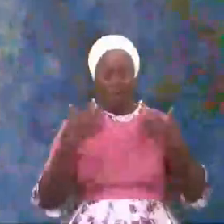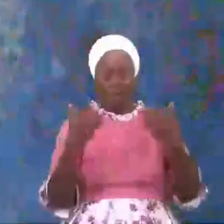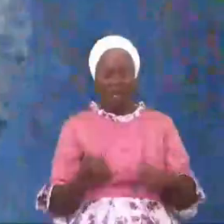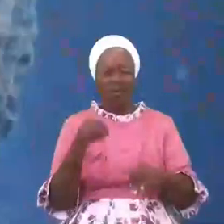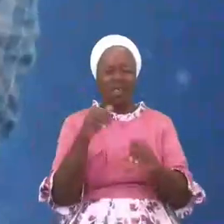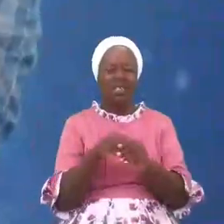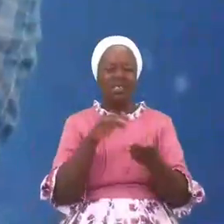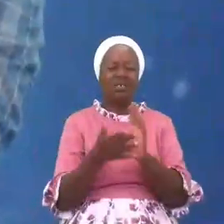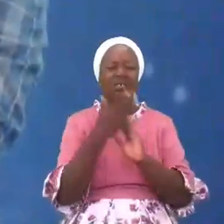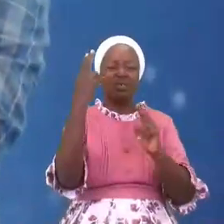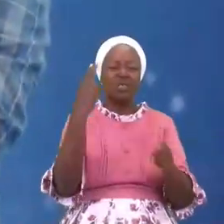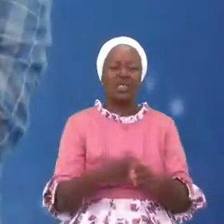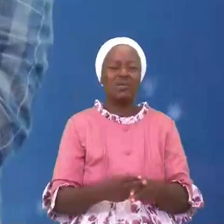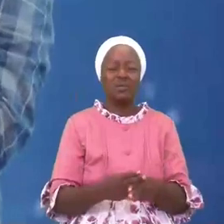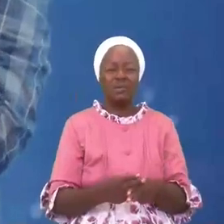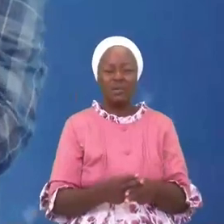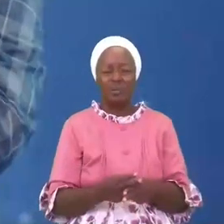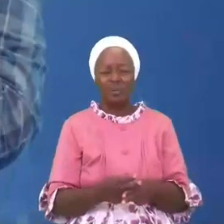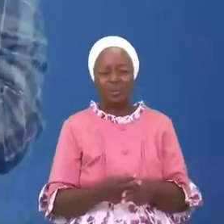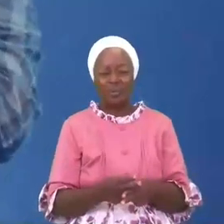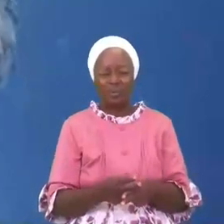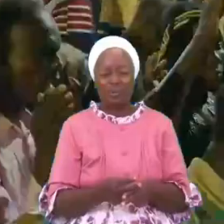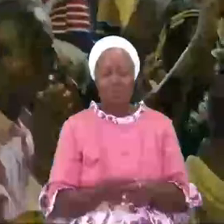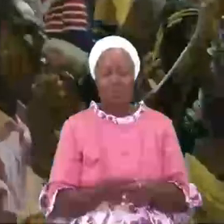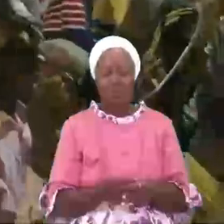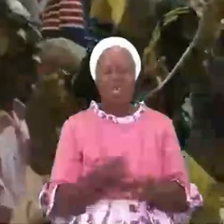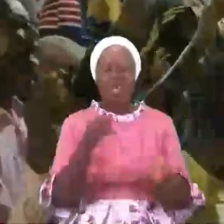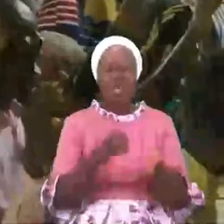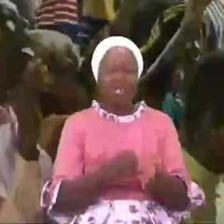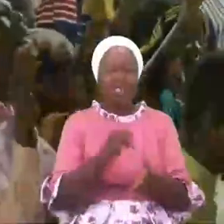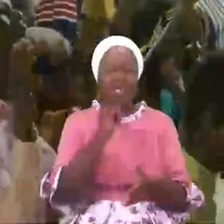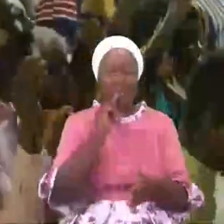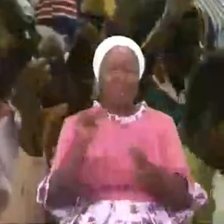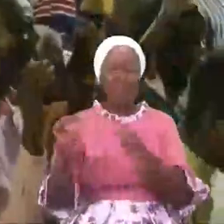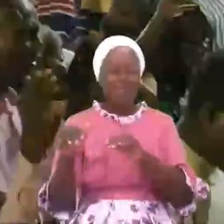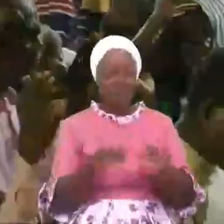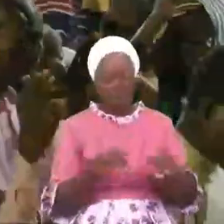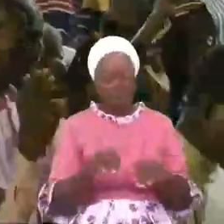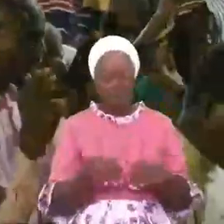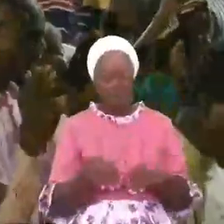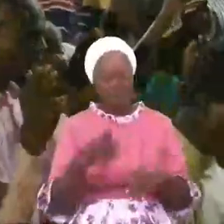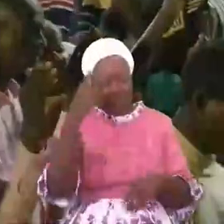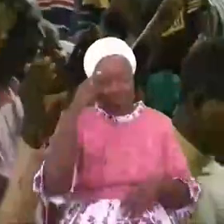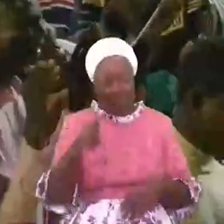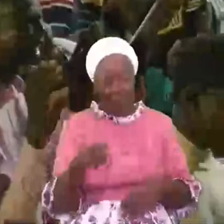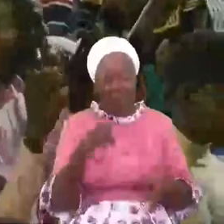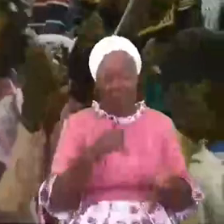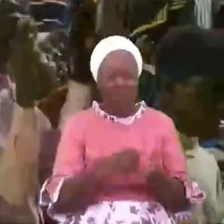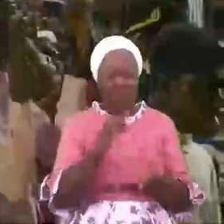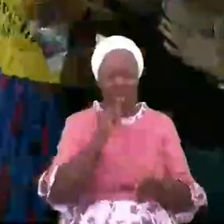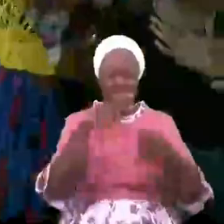nom de Jésus. C'est fait. Pour toi, c'est